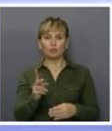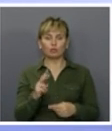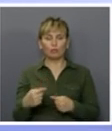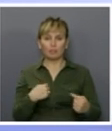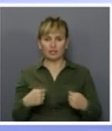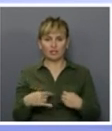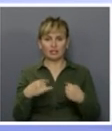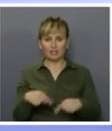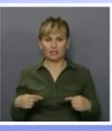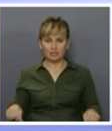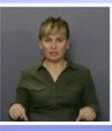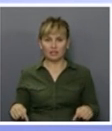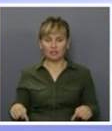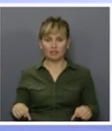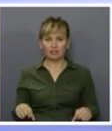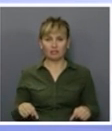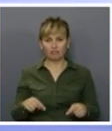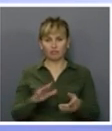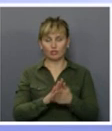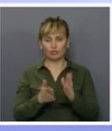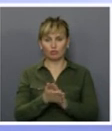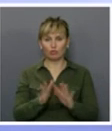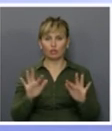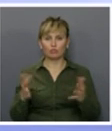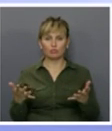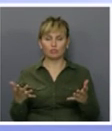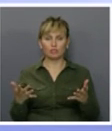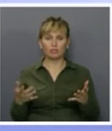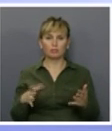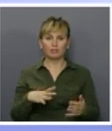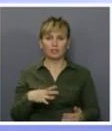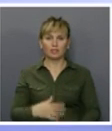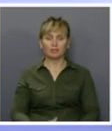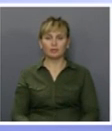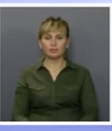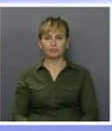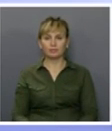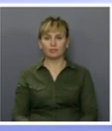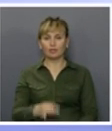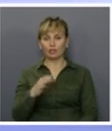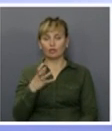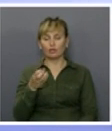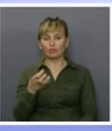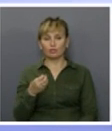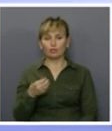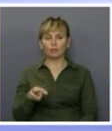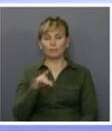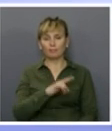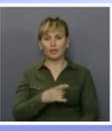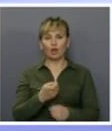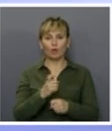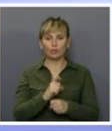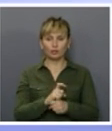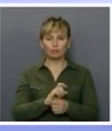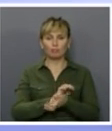пострадал от тех или иных форс-мажорных, давайте называть, да, обстоятельств. Вот. Более того, мы